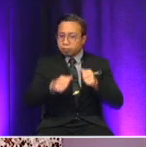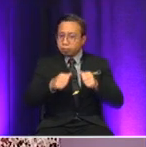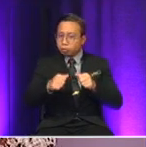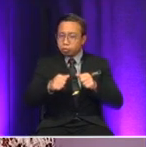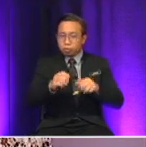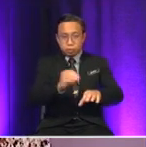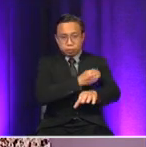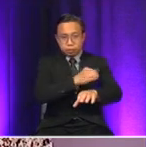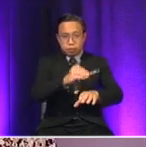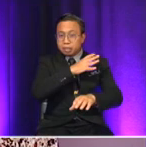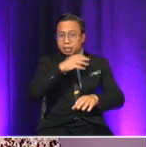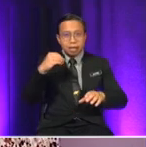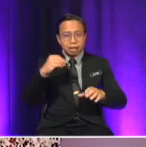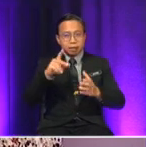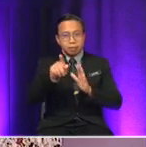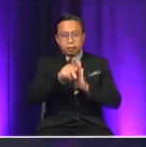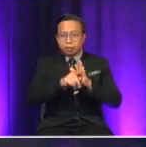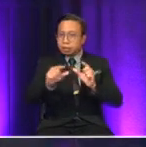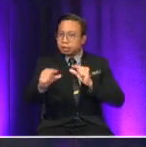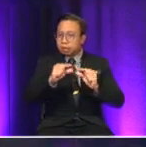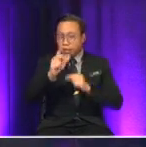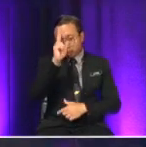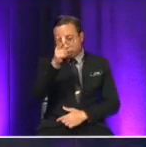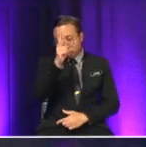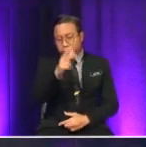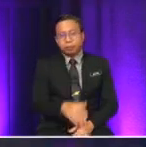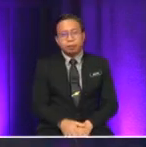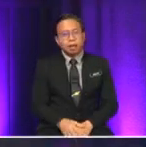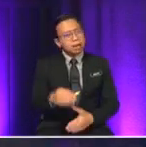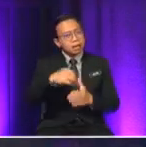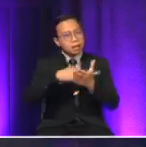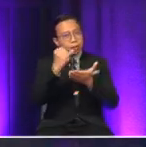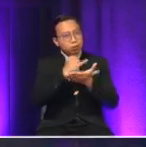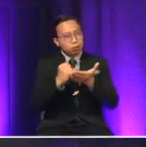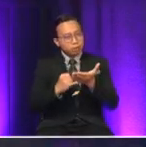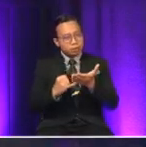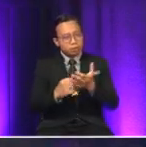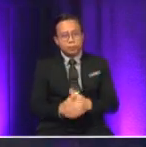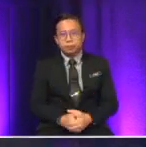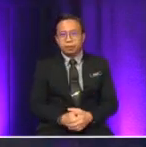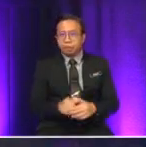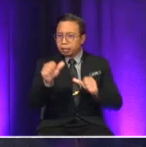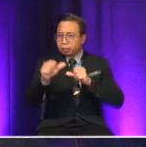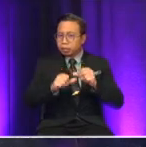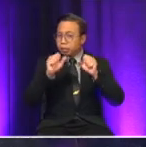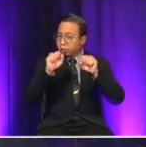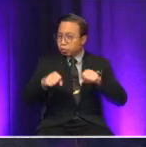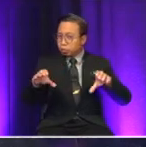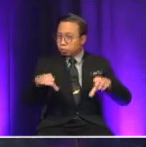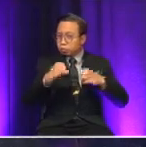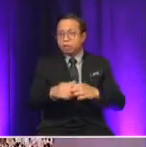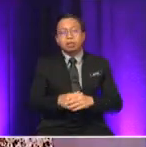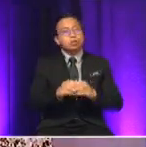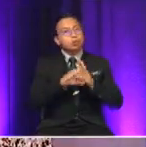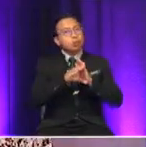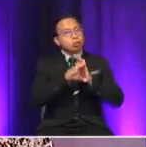aktiviti pergerakan kreatif. Dan dalam aktiviti melukis, antara aktiviti-aktiviti yang boleh kamu jalankan ialah